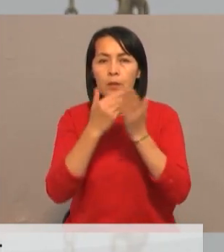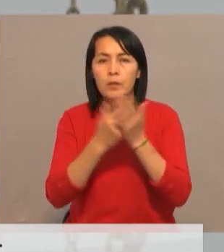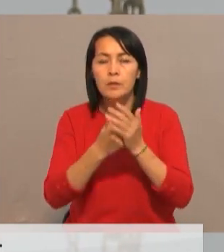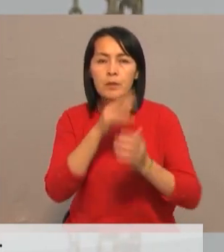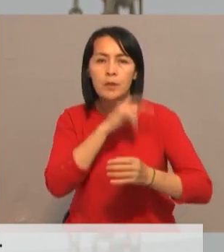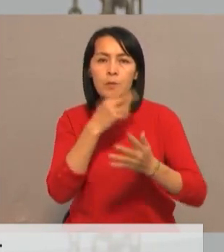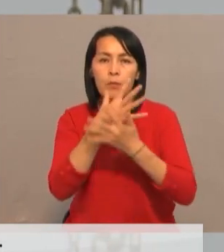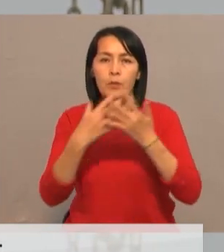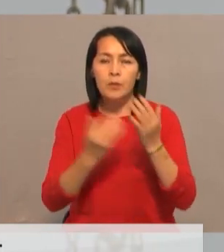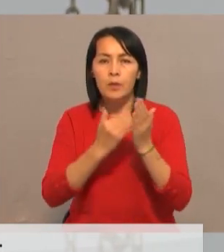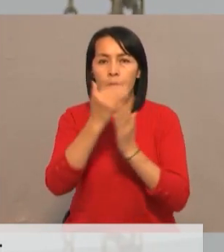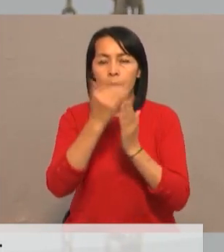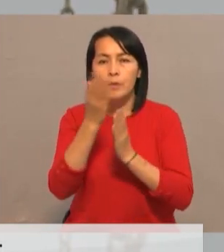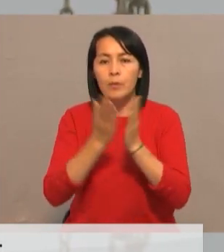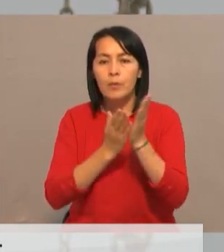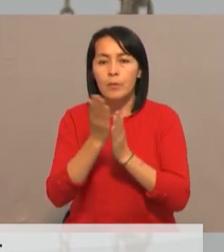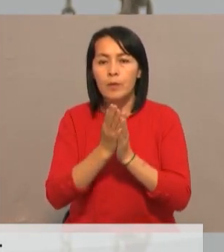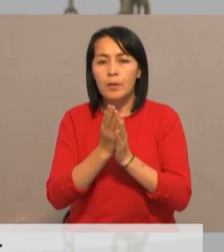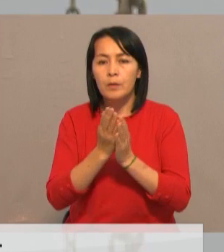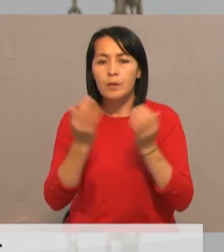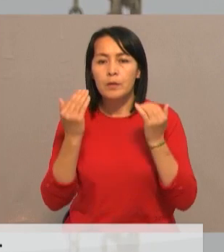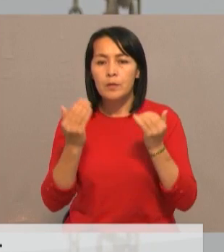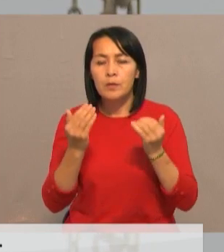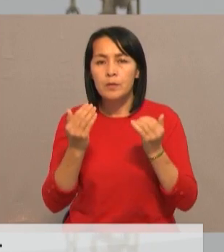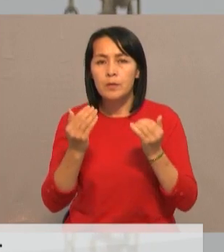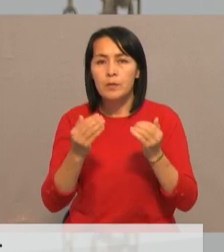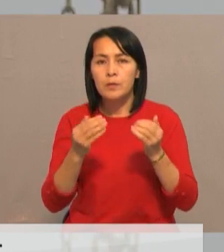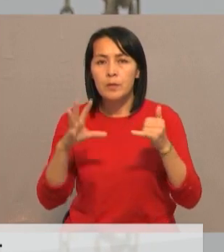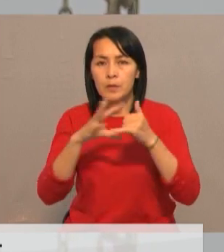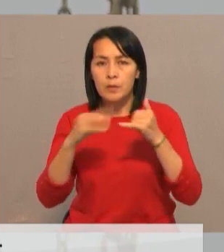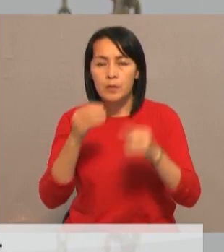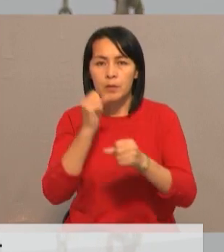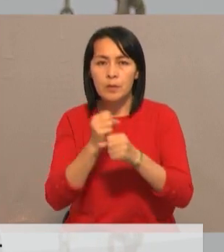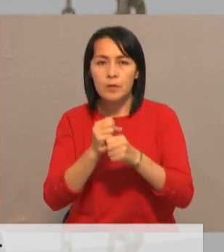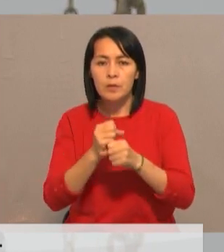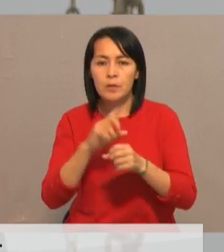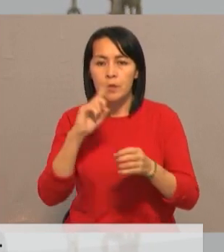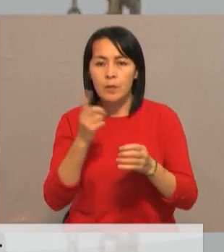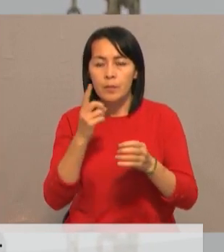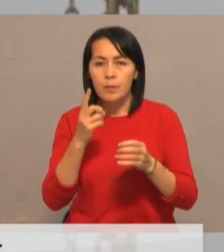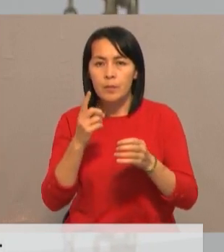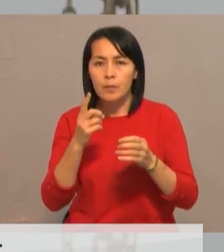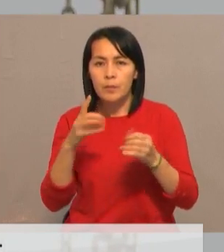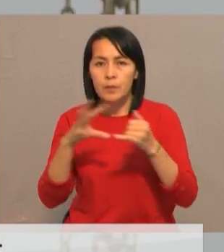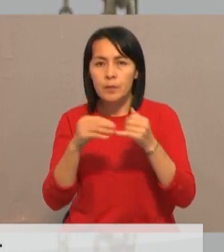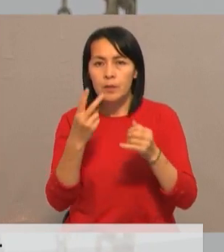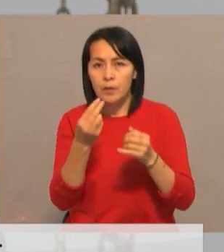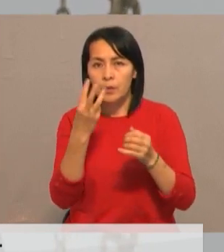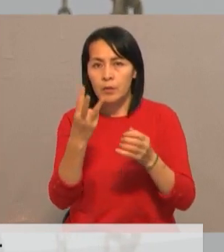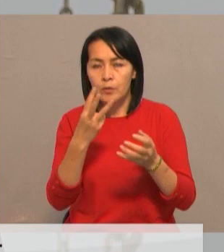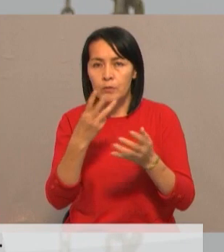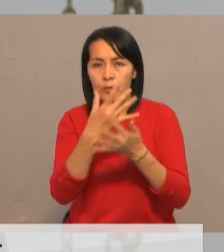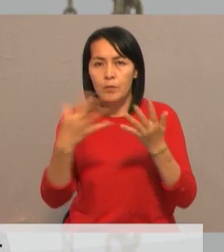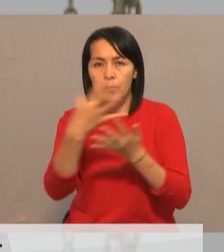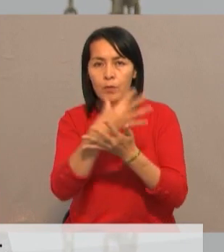еңбек өнімділігін арттыру бағытында қаңтар маусым айларында егістік жерлерін игеру және бір алқаптан екі үш өнім алу, тамшылатып